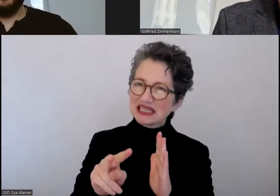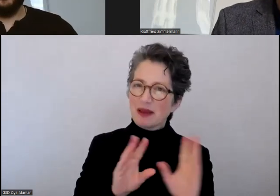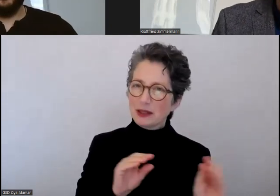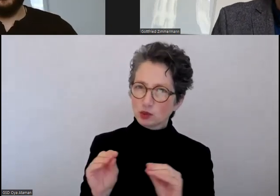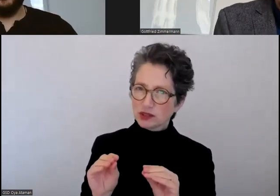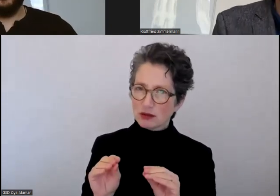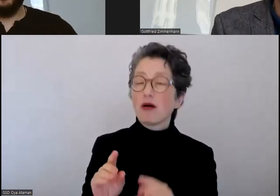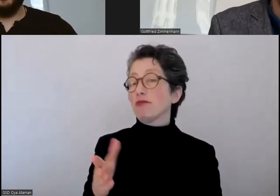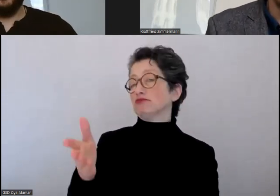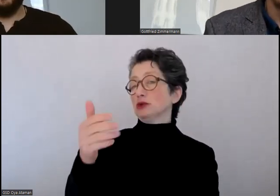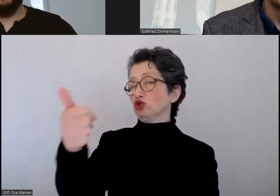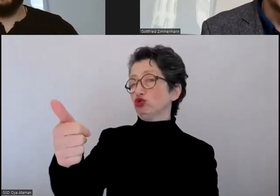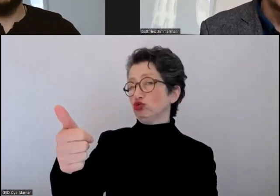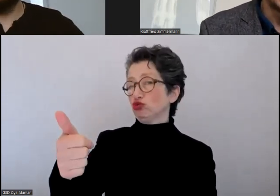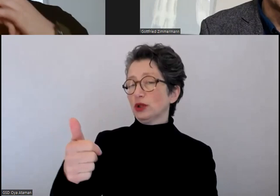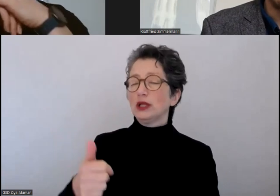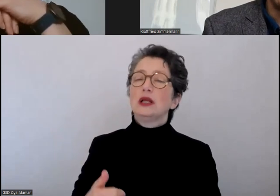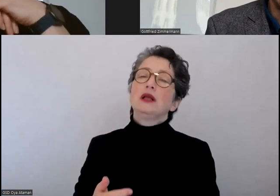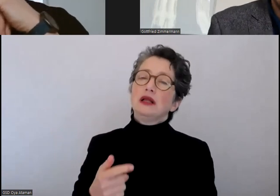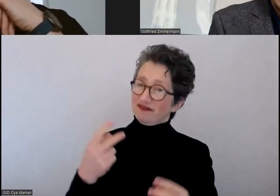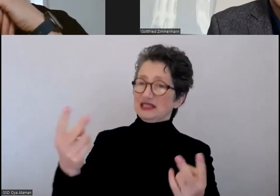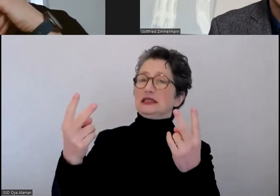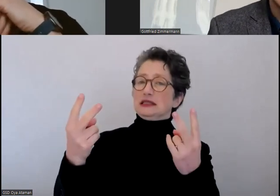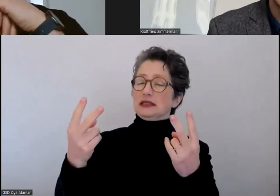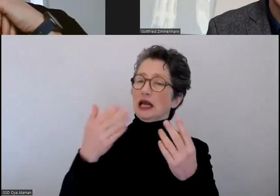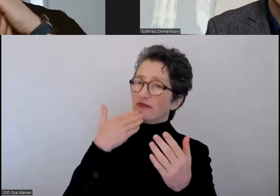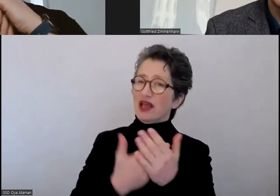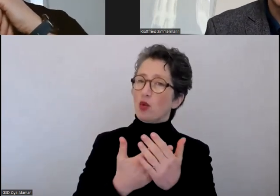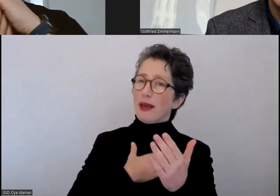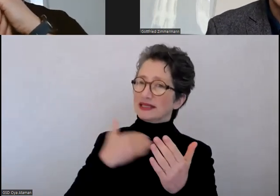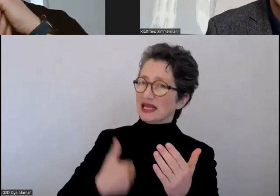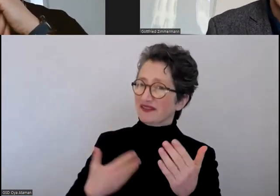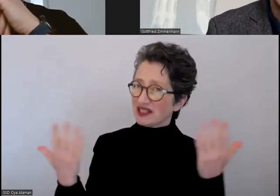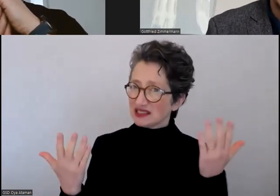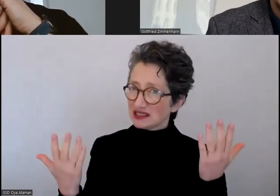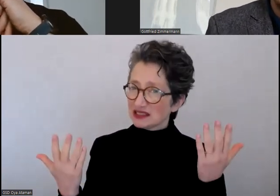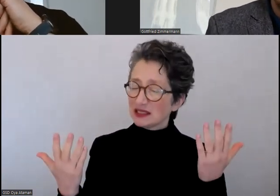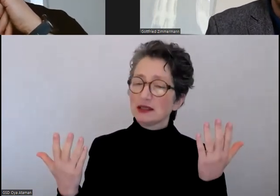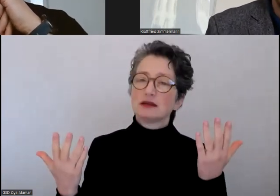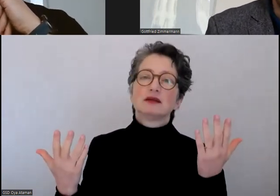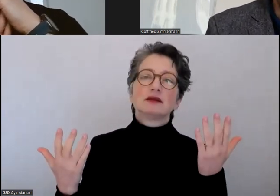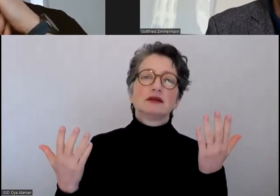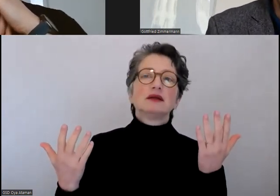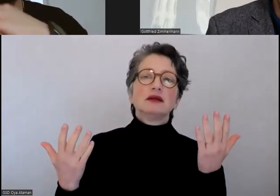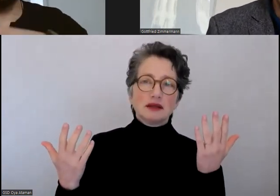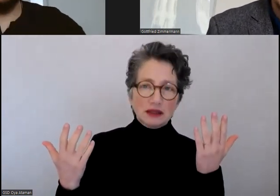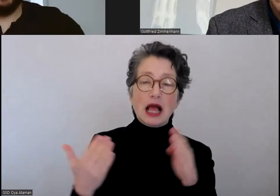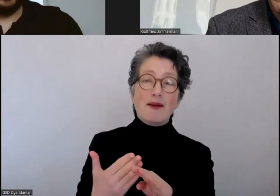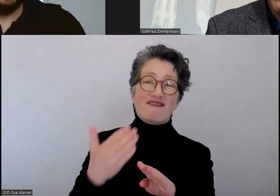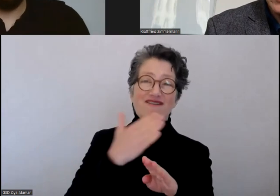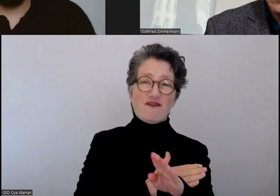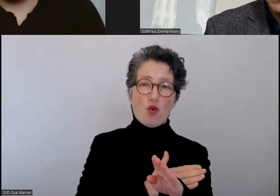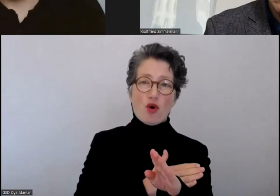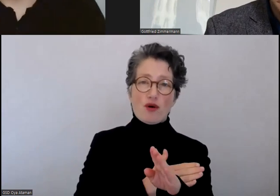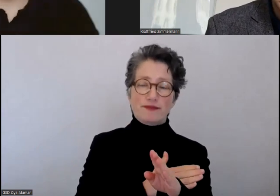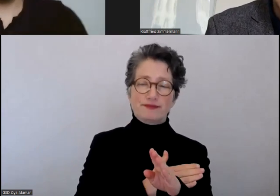sicher gut, ist wichtig. Eine Empfehlung von meiner Seite wäre hier, dass man, bevor man die